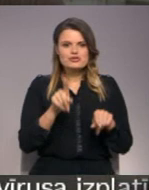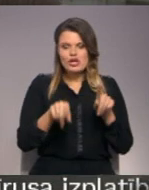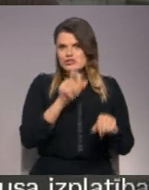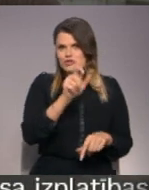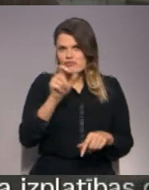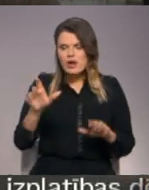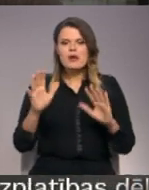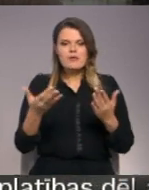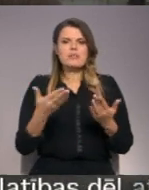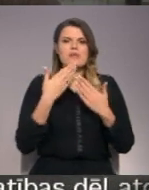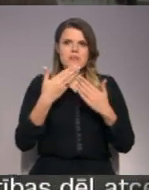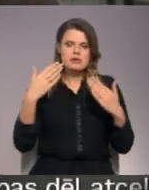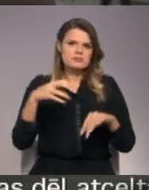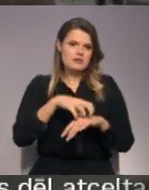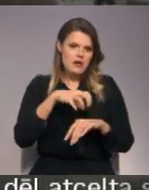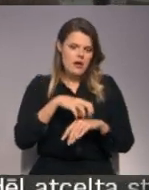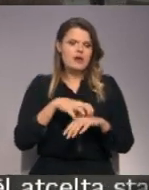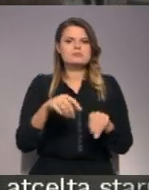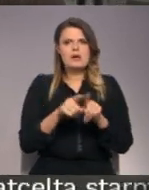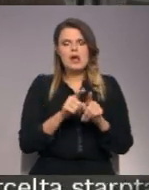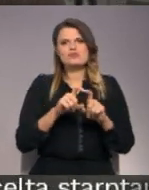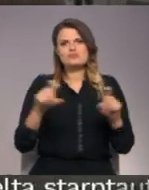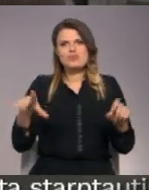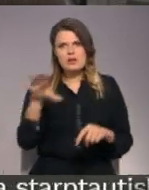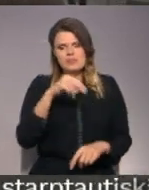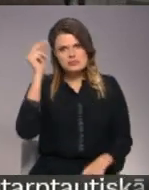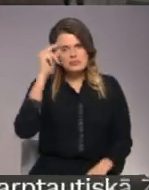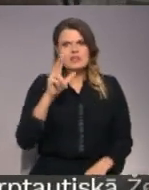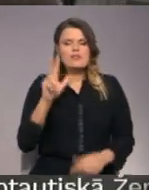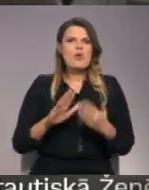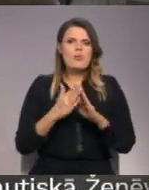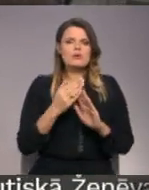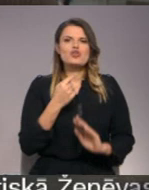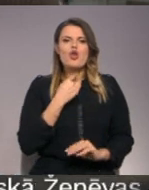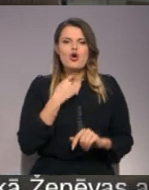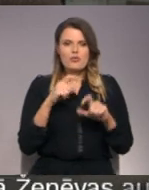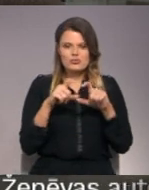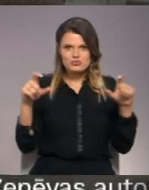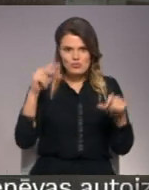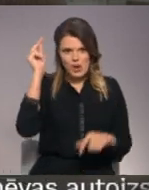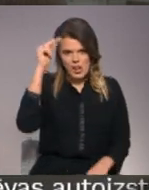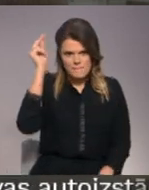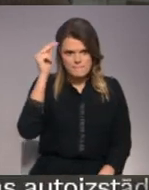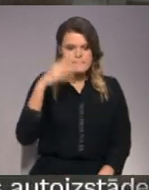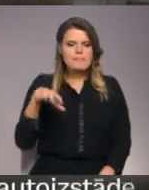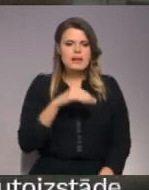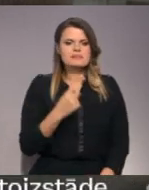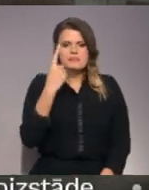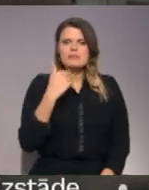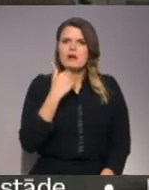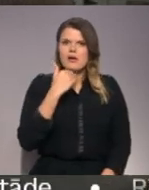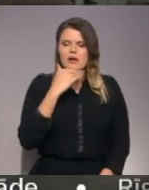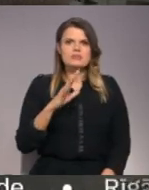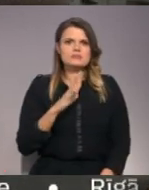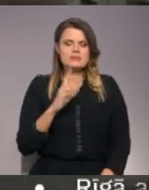bet pateicoties dakterei, nu, un arī skolai, kurā mēs mācāmies Daugavpils logopēdiskajā skolā, jā, jo mēs uz pirmo klasīti aizgājām,